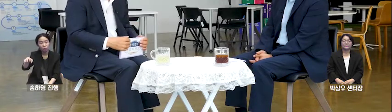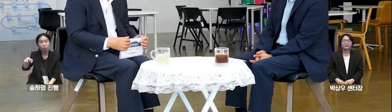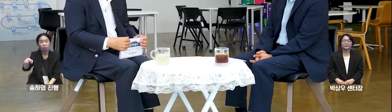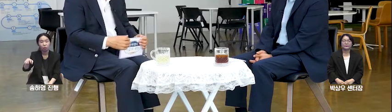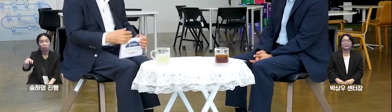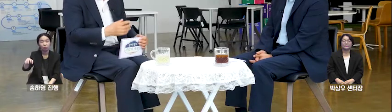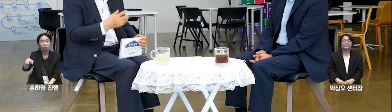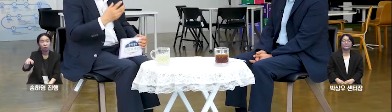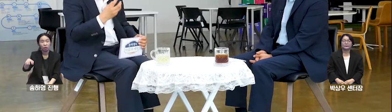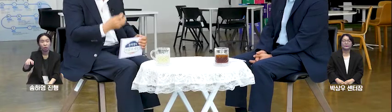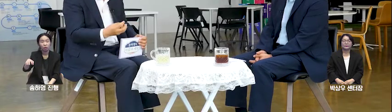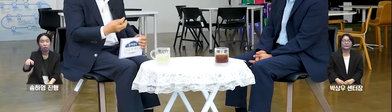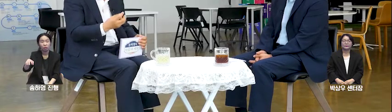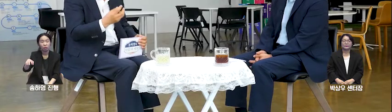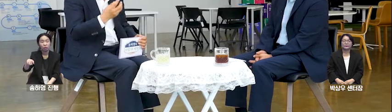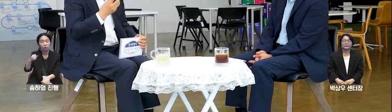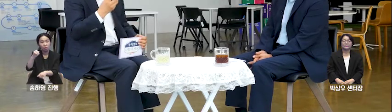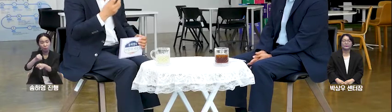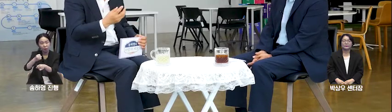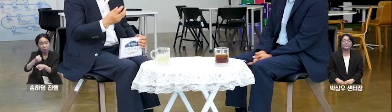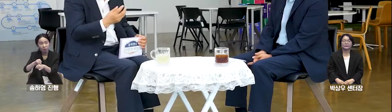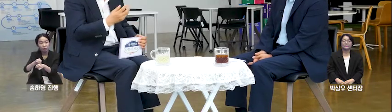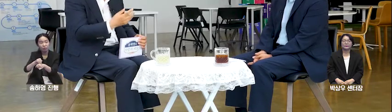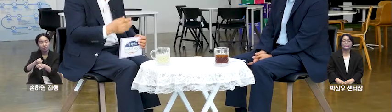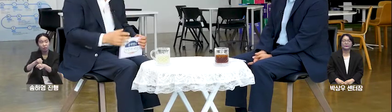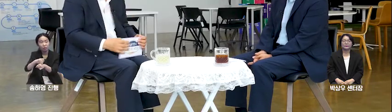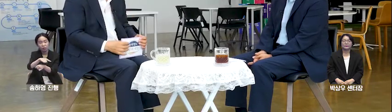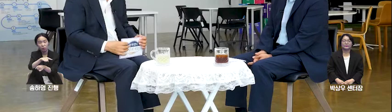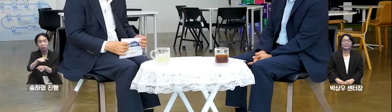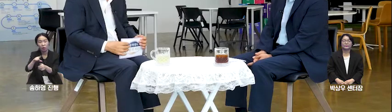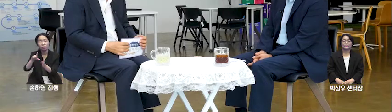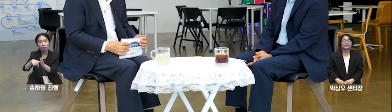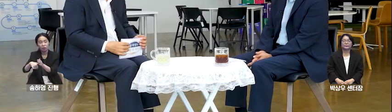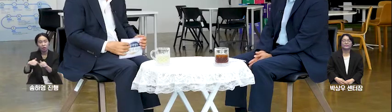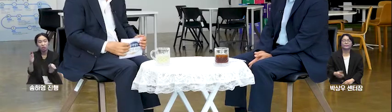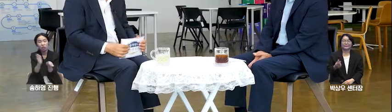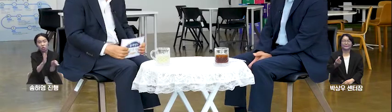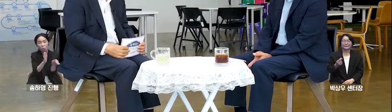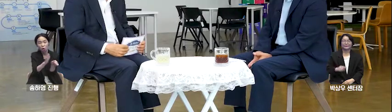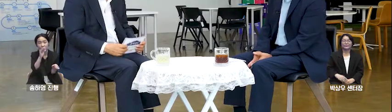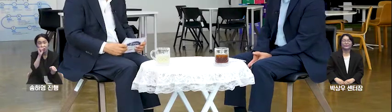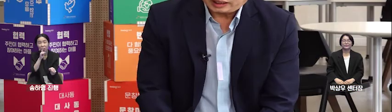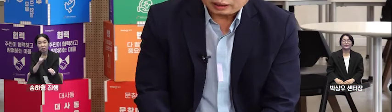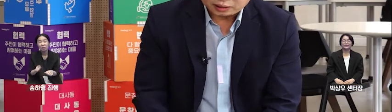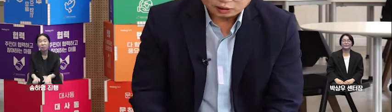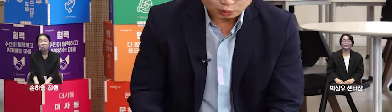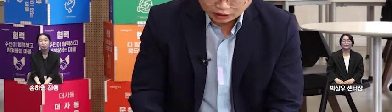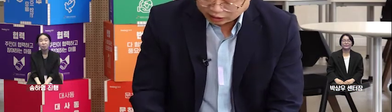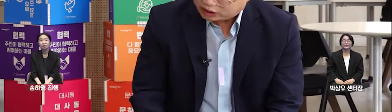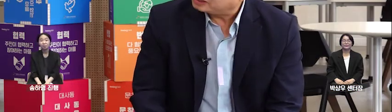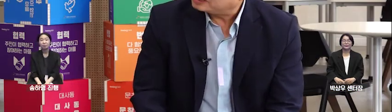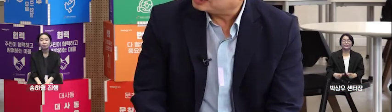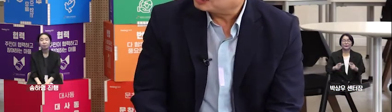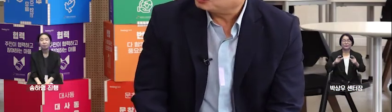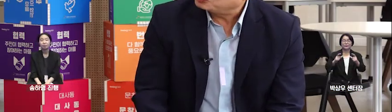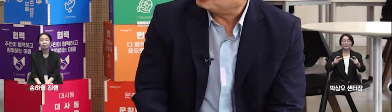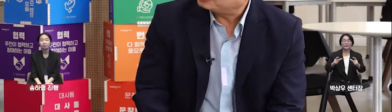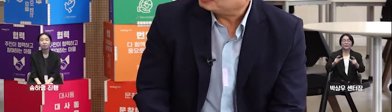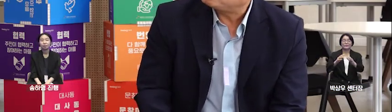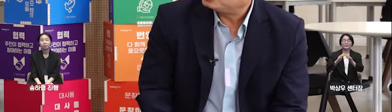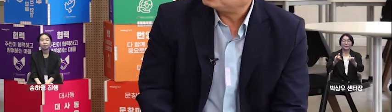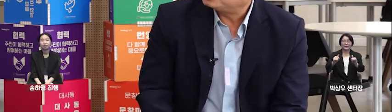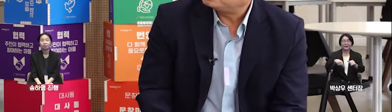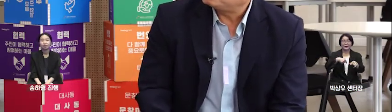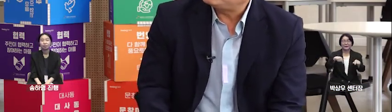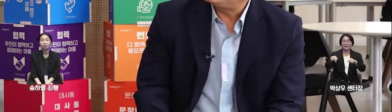일단 이걸 만들고. 지원하는데 큰일을 할 것 같아요. 네. 어떻습니까? 예, 그 주민자치회가 요즘